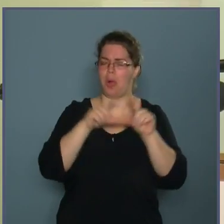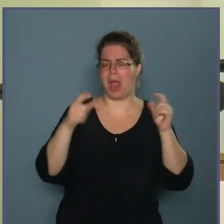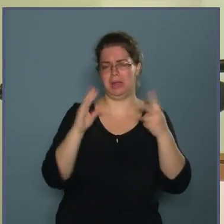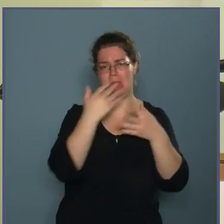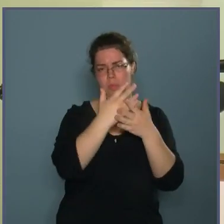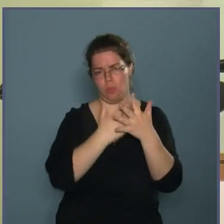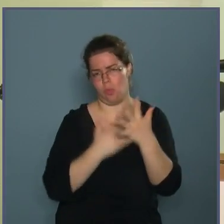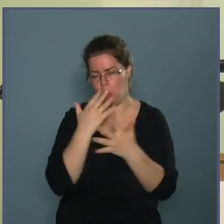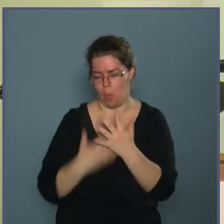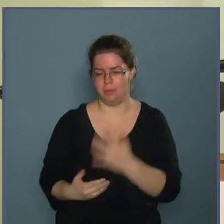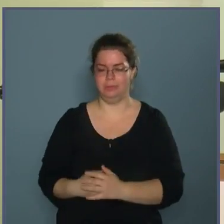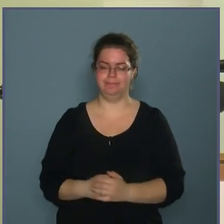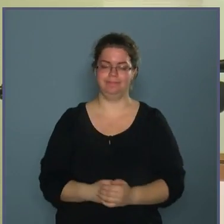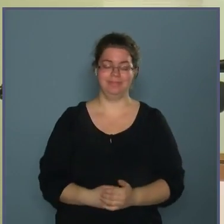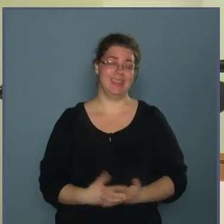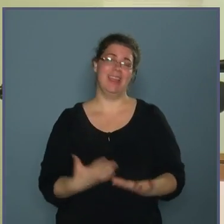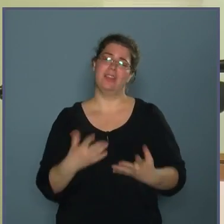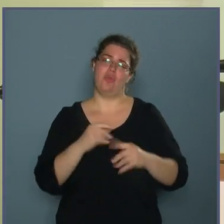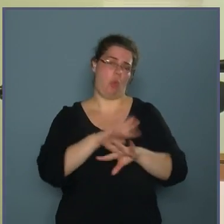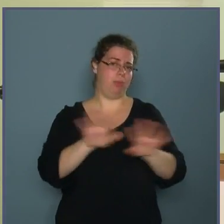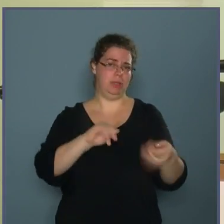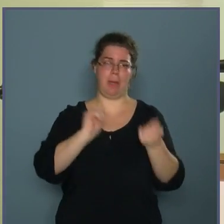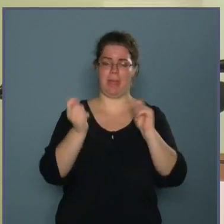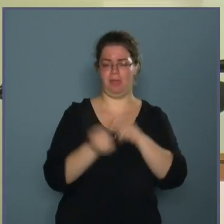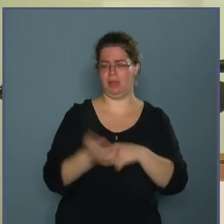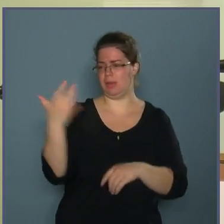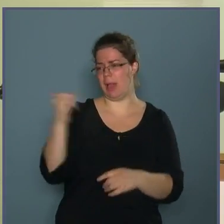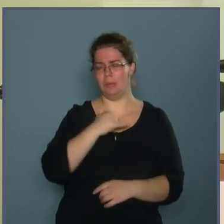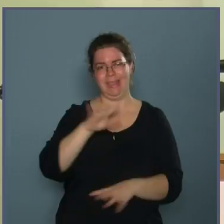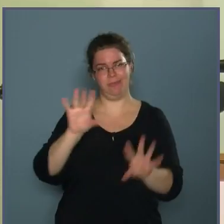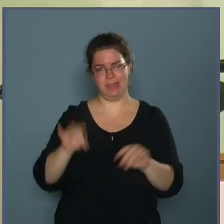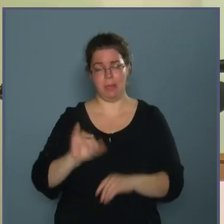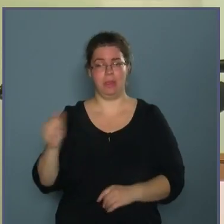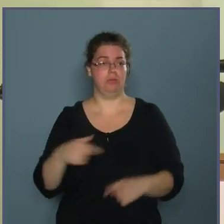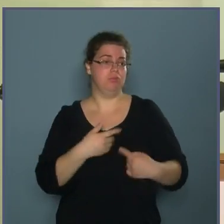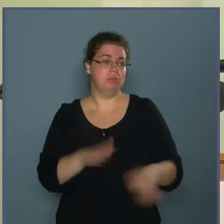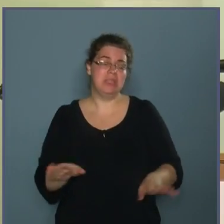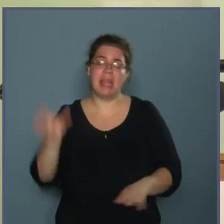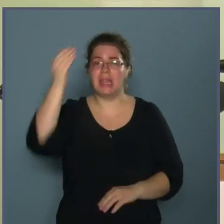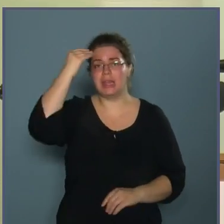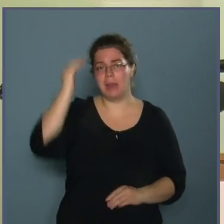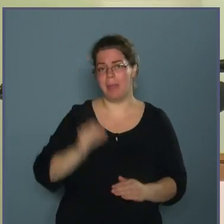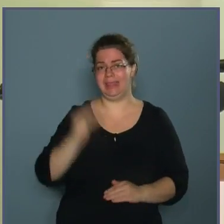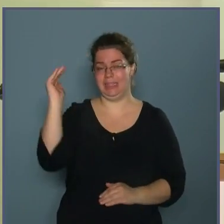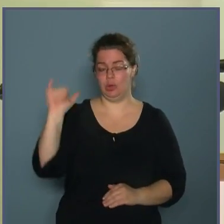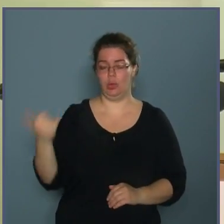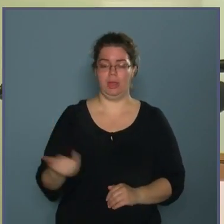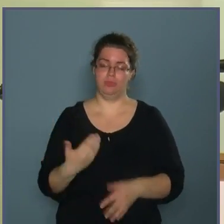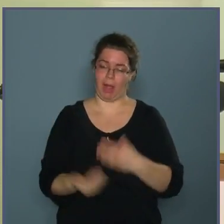sorolni. Nagyon sok minden megváltozott az elmúlt évtizedekben, és mi minden értelemben kinőttük